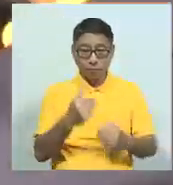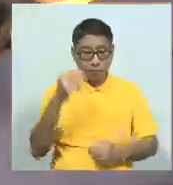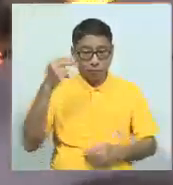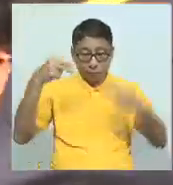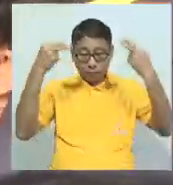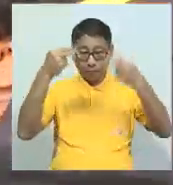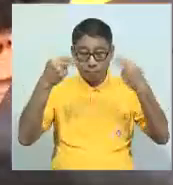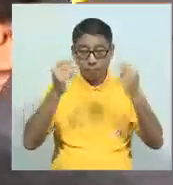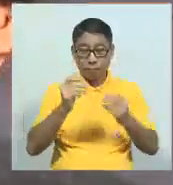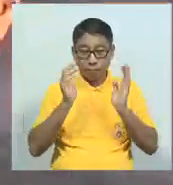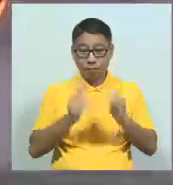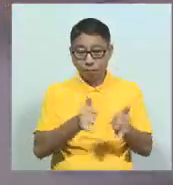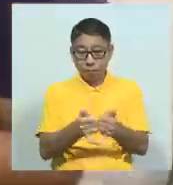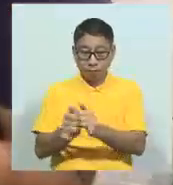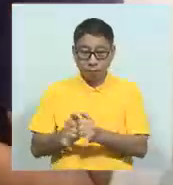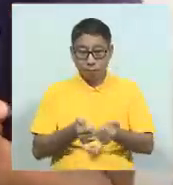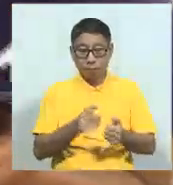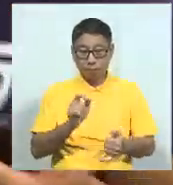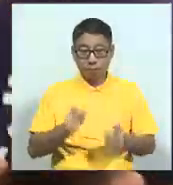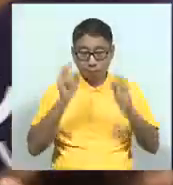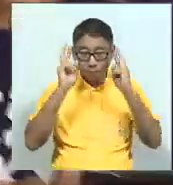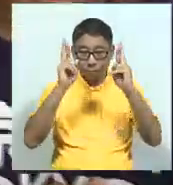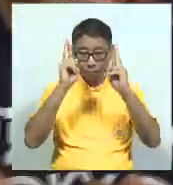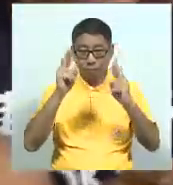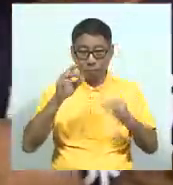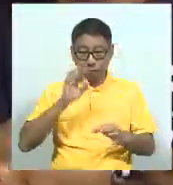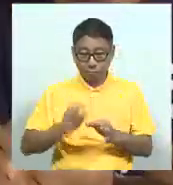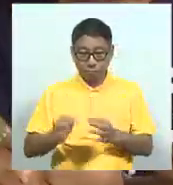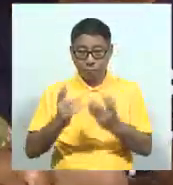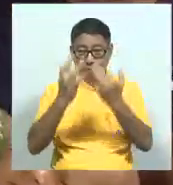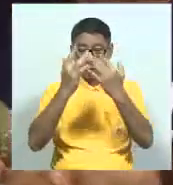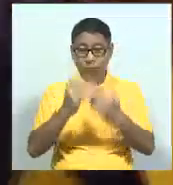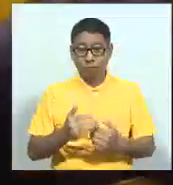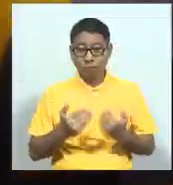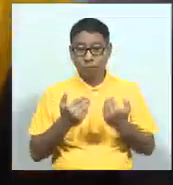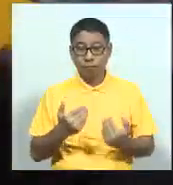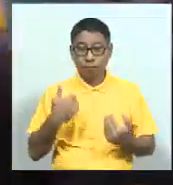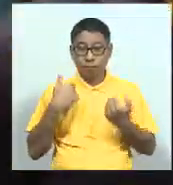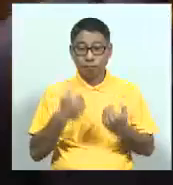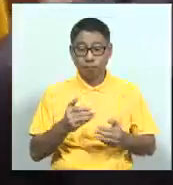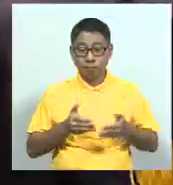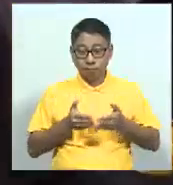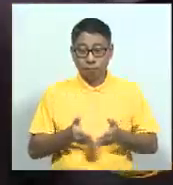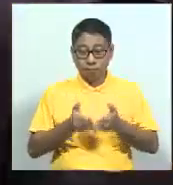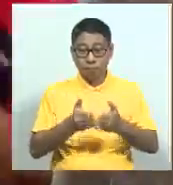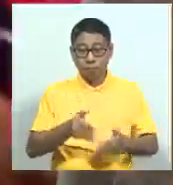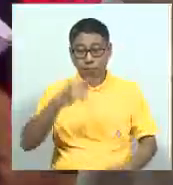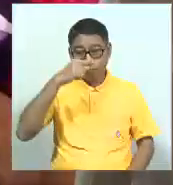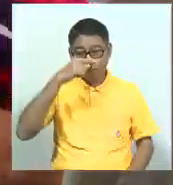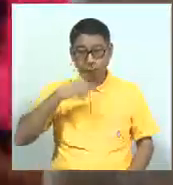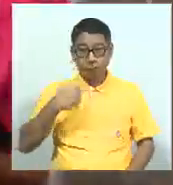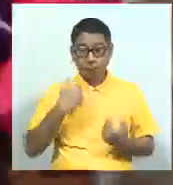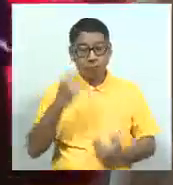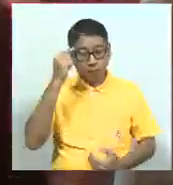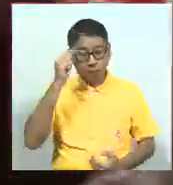ห่วงชุมชนที่อยู่กันอย่างหนาแน่นขอให้ระมัดระวังในเรื่องของอัคคีภัยขณะที่การท่าเรือแห่งประเทศไทยก็